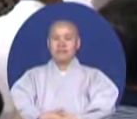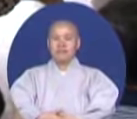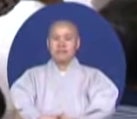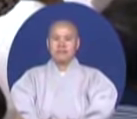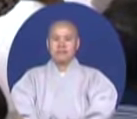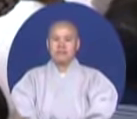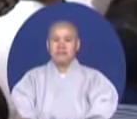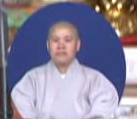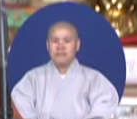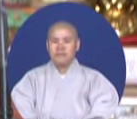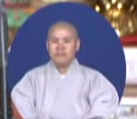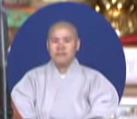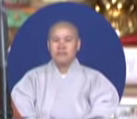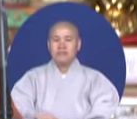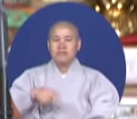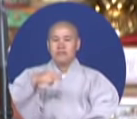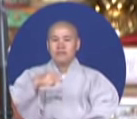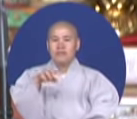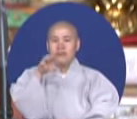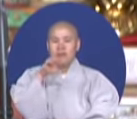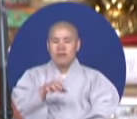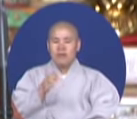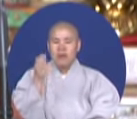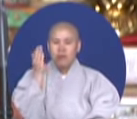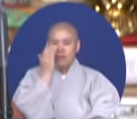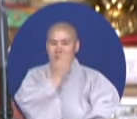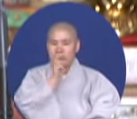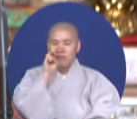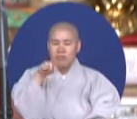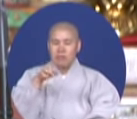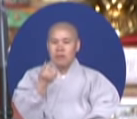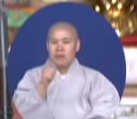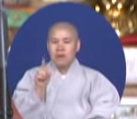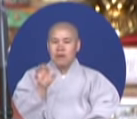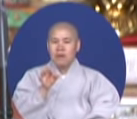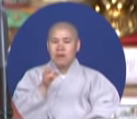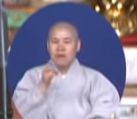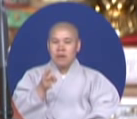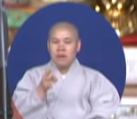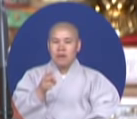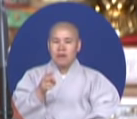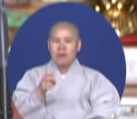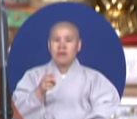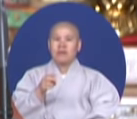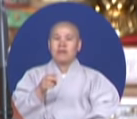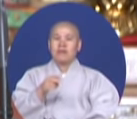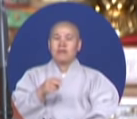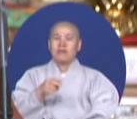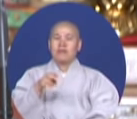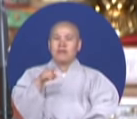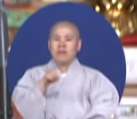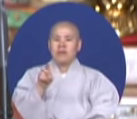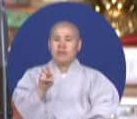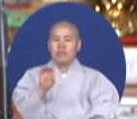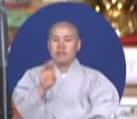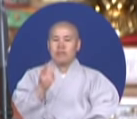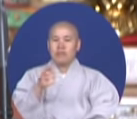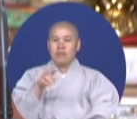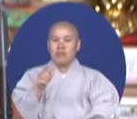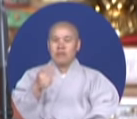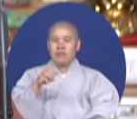타불 도량 청정무하에 삼보천룡 강차지. 그 다음에 뭐죠?